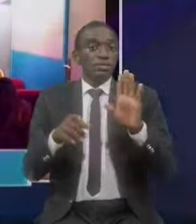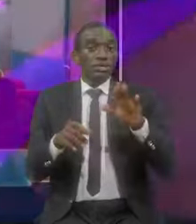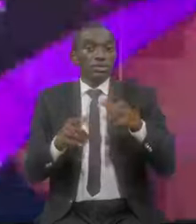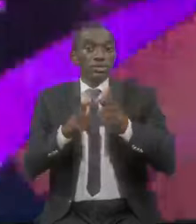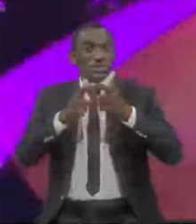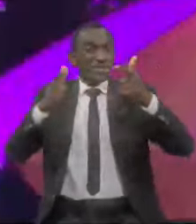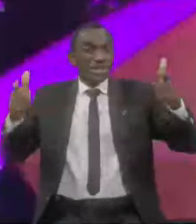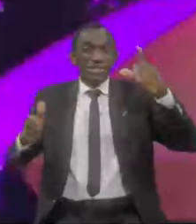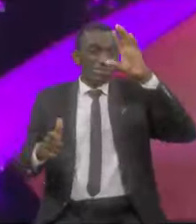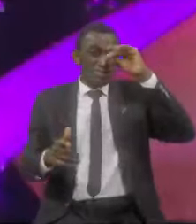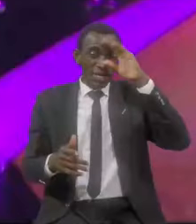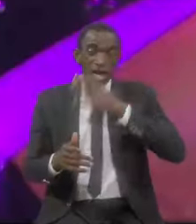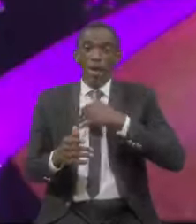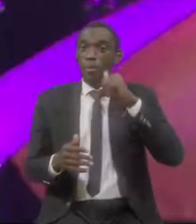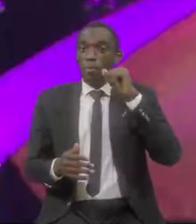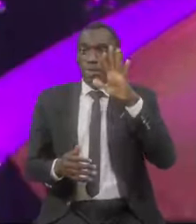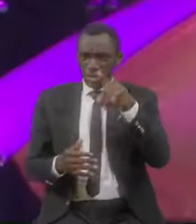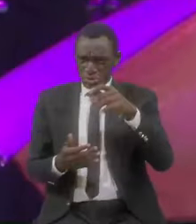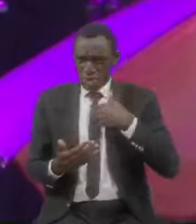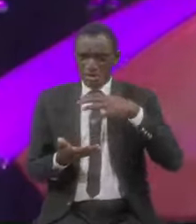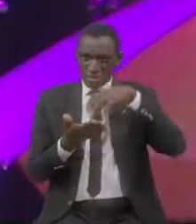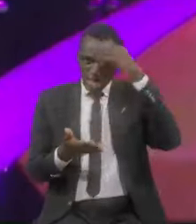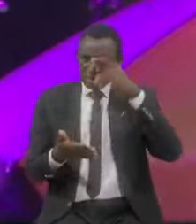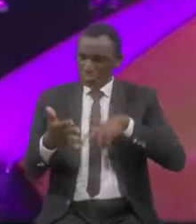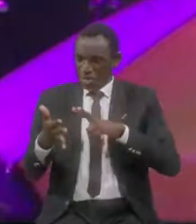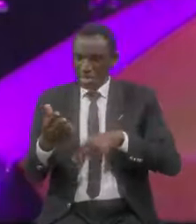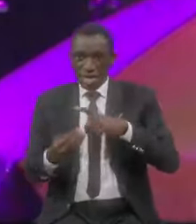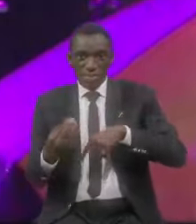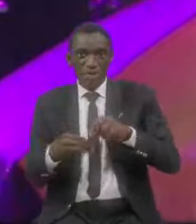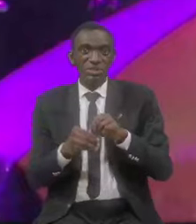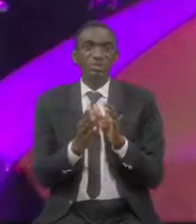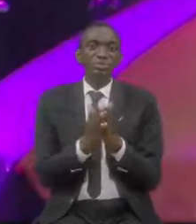et femmes que nous lisons dans le monde entier.